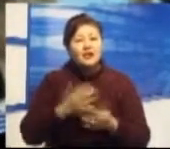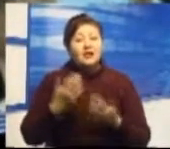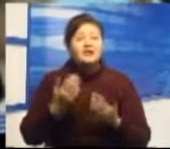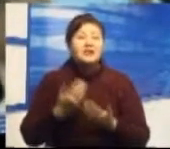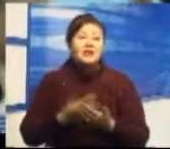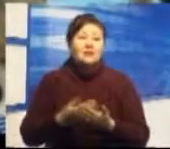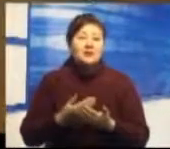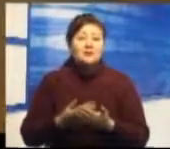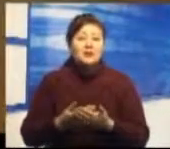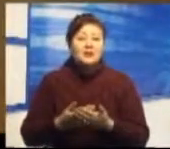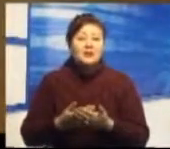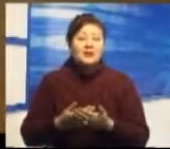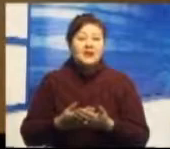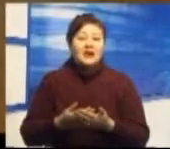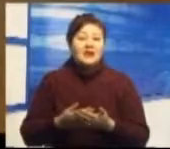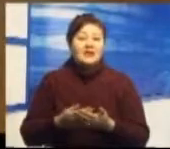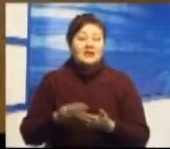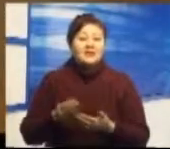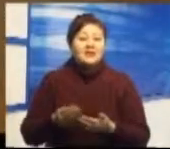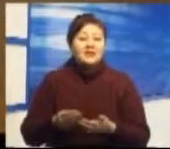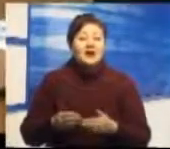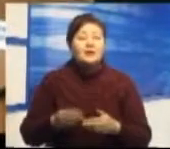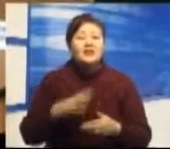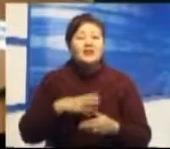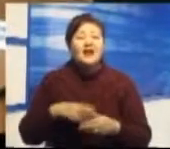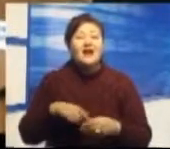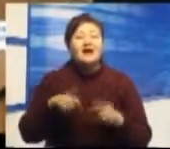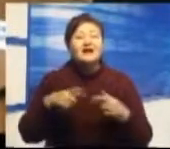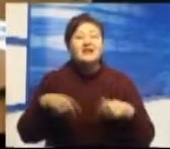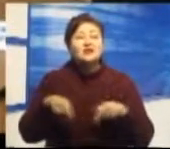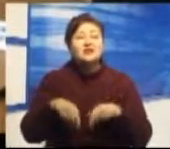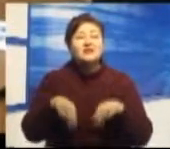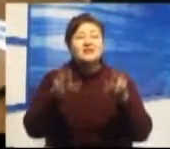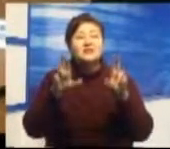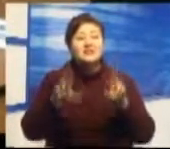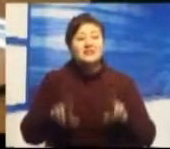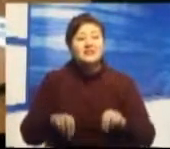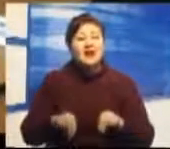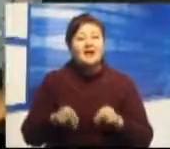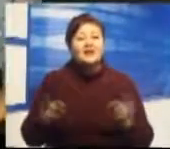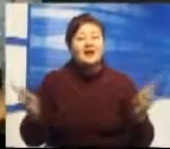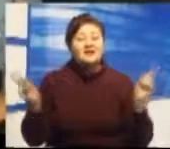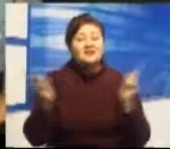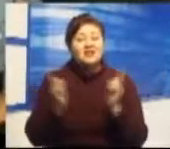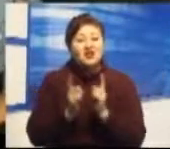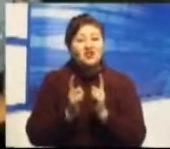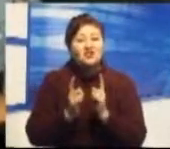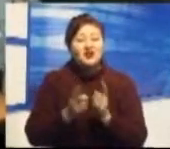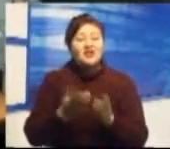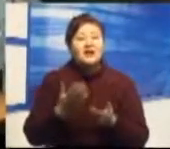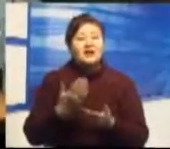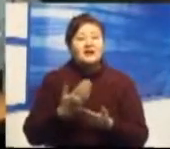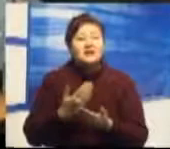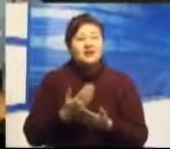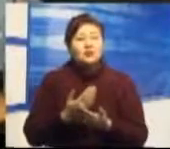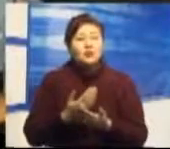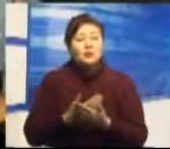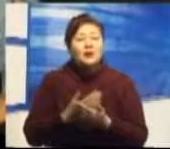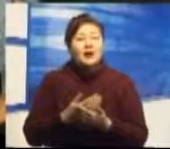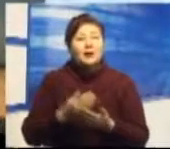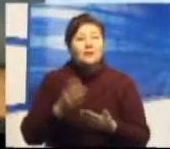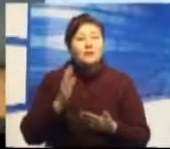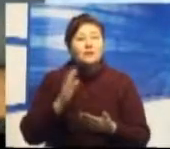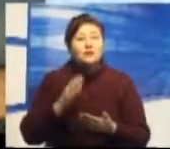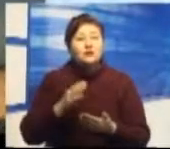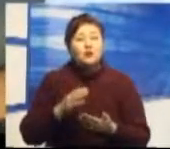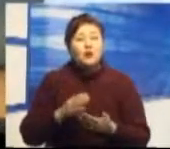арнайы жабдықталған үстелде тәжірибе жүзінде бекітіп қана қоймай, қажетті мемлекеттік қызметті онлайн тәртіпте алу мүмкіндігіне ие